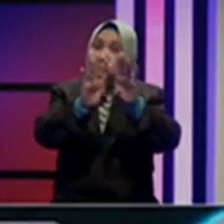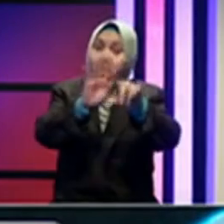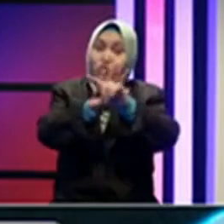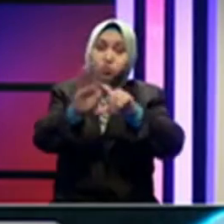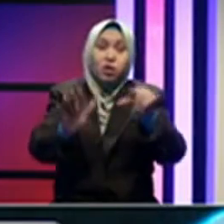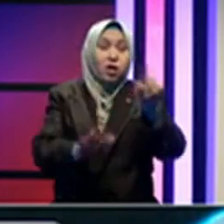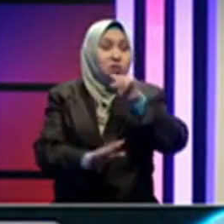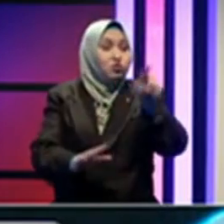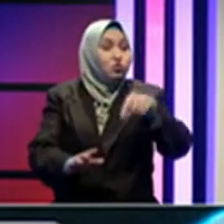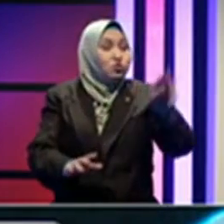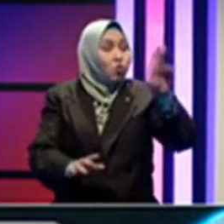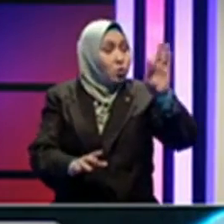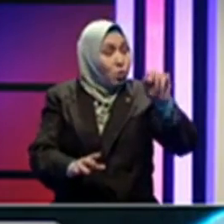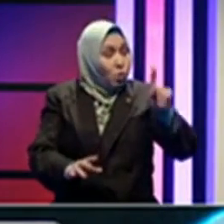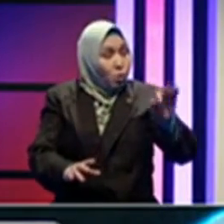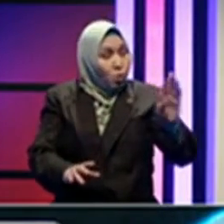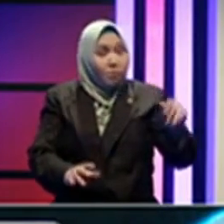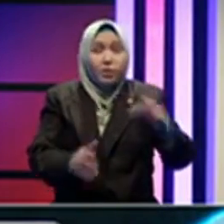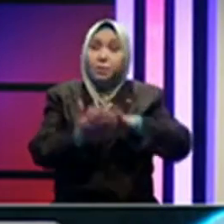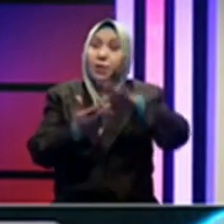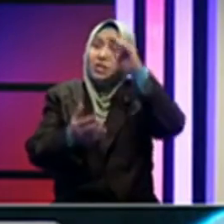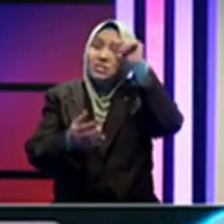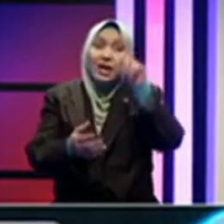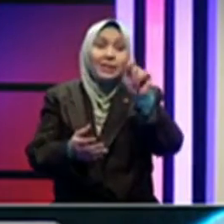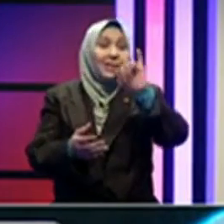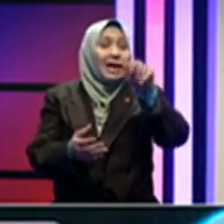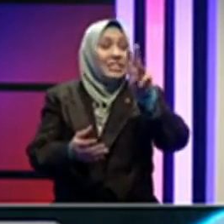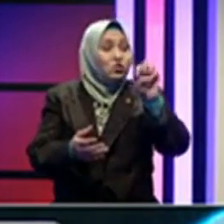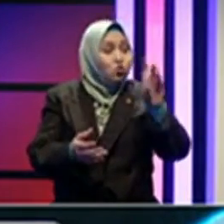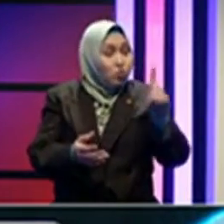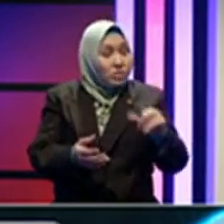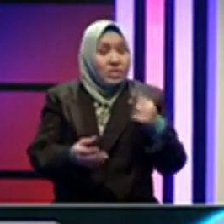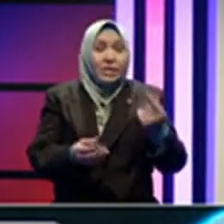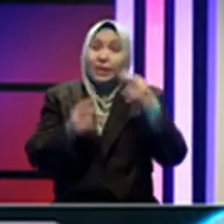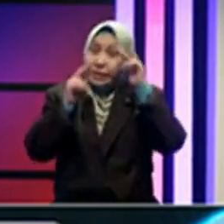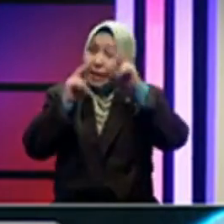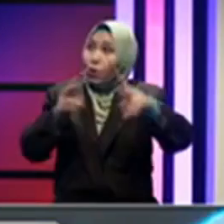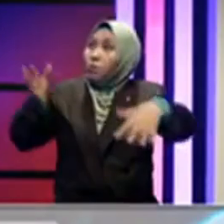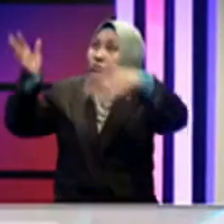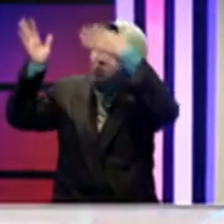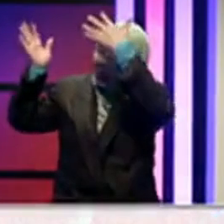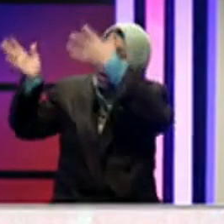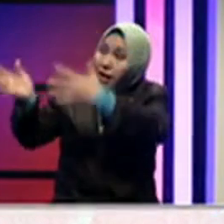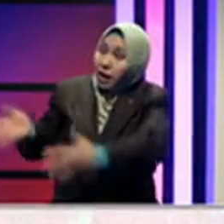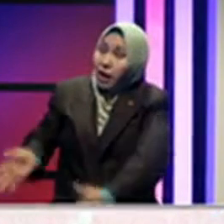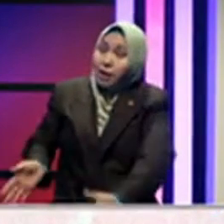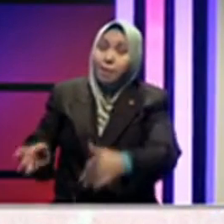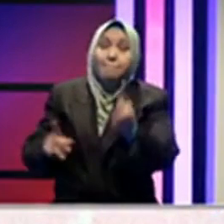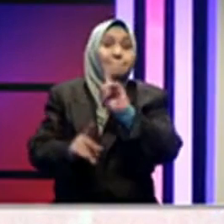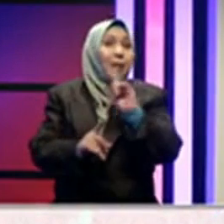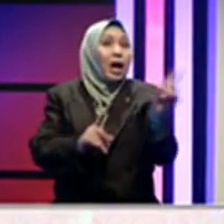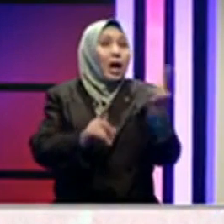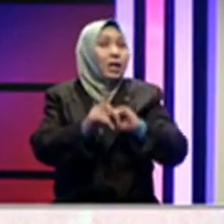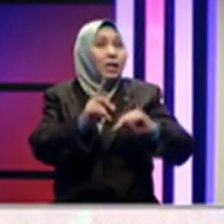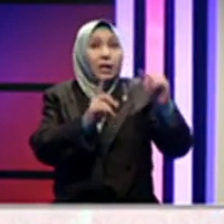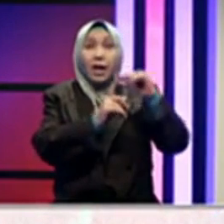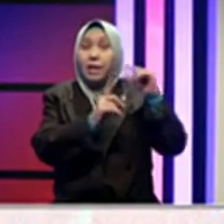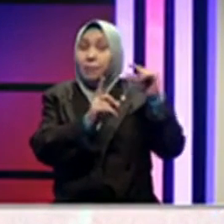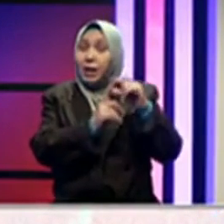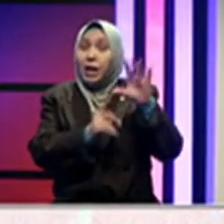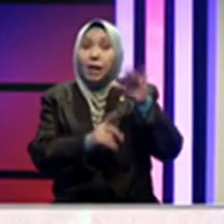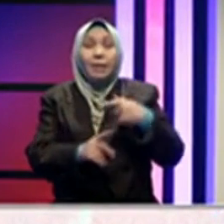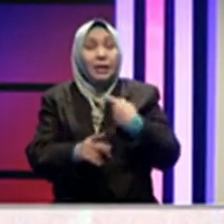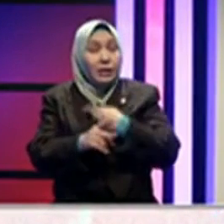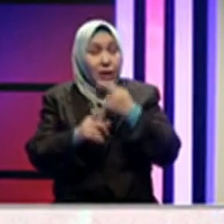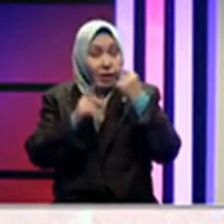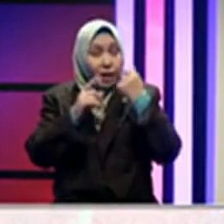ayo kita belajar sedikit tajwid pada hari ini kita lihat setelah kita ulang Haji mana kalimah kalimah yang kita enak Tekan